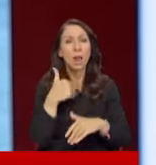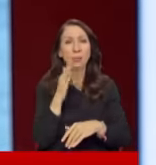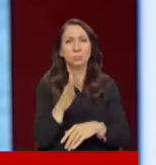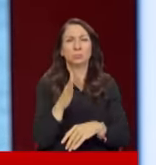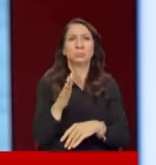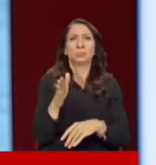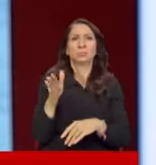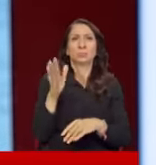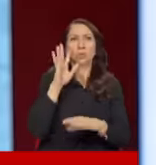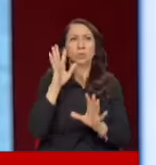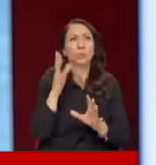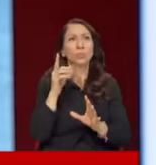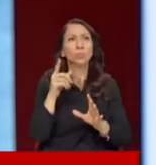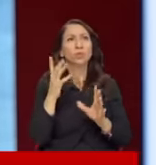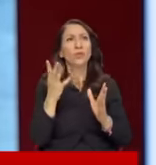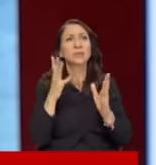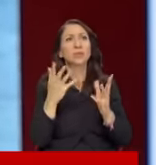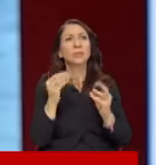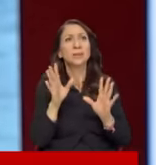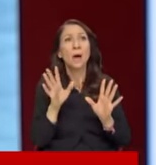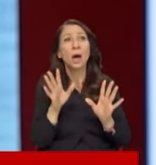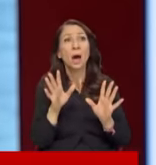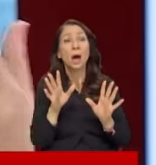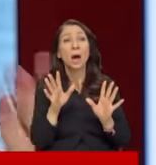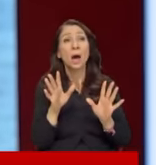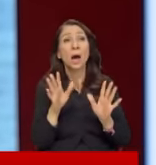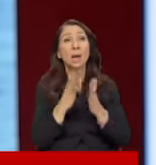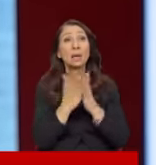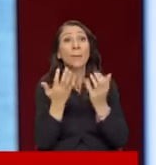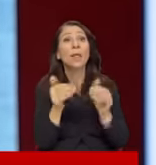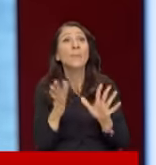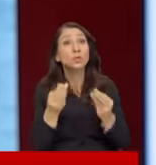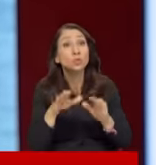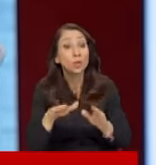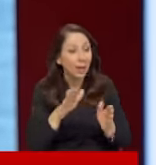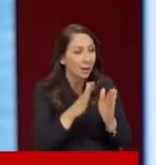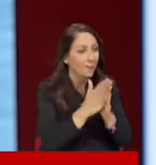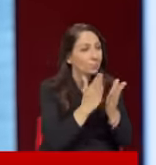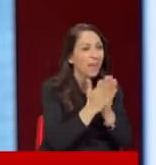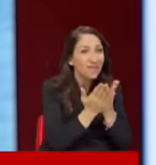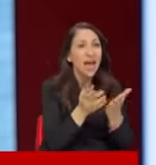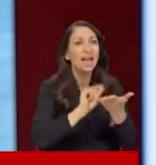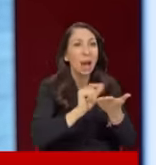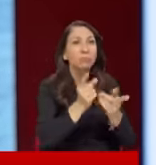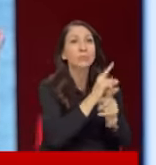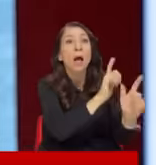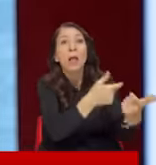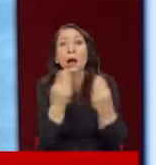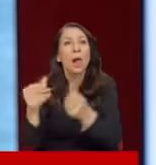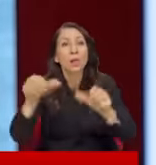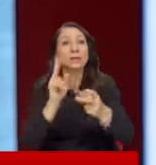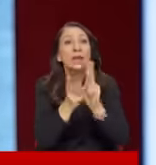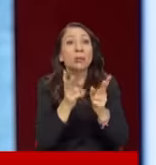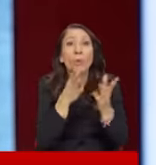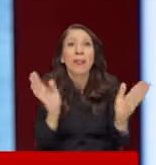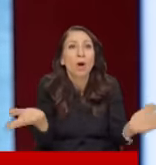ki yani Hani bu çok şey olmasın ama Eee kitap alamıyor çocuğuna Kırtasiye malzemesi alamıyor Tiyatro